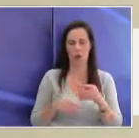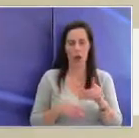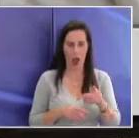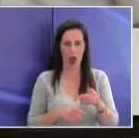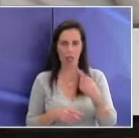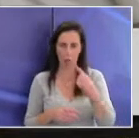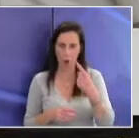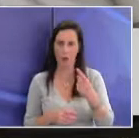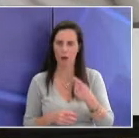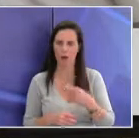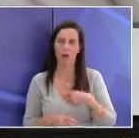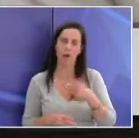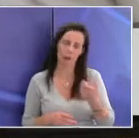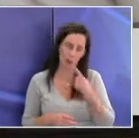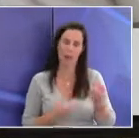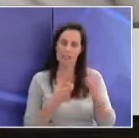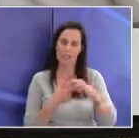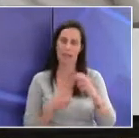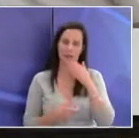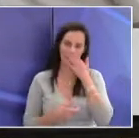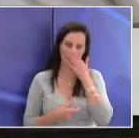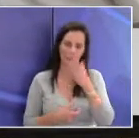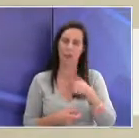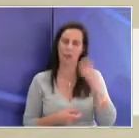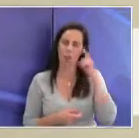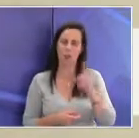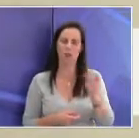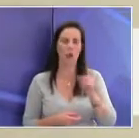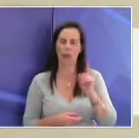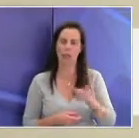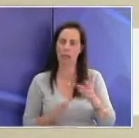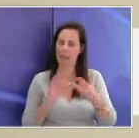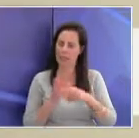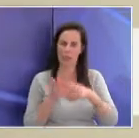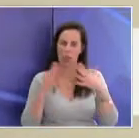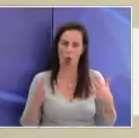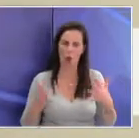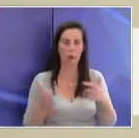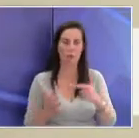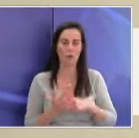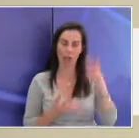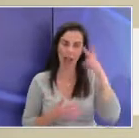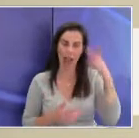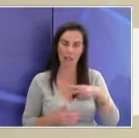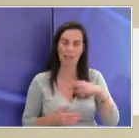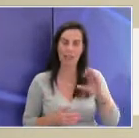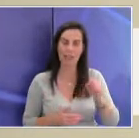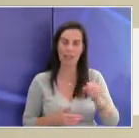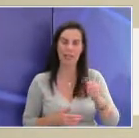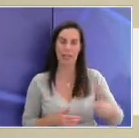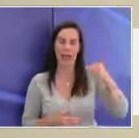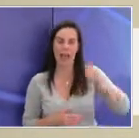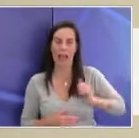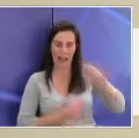לו מפה. אני בוודאי קורא לו, אני גם קראתי לו. אבל אני חושב שלא צריך להיות אסטרטג גדול בשביל להבין שאם בני גנץ